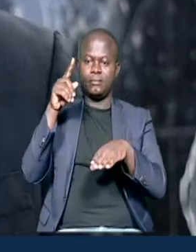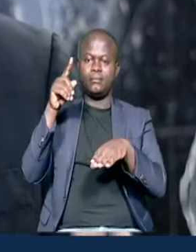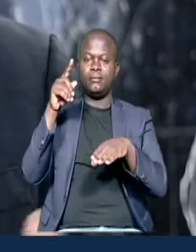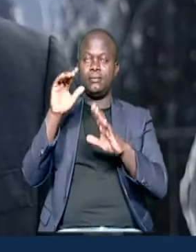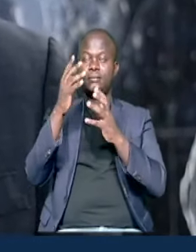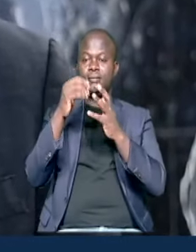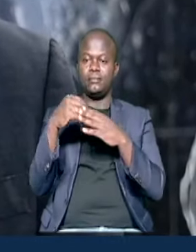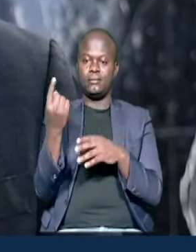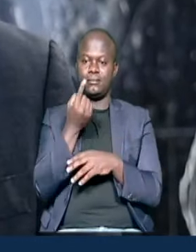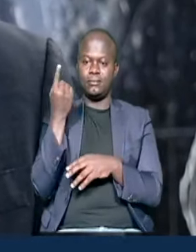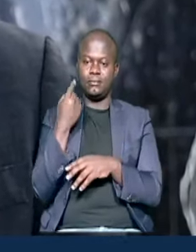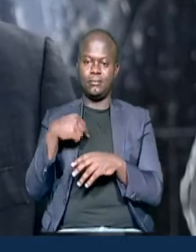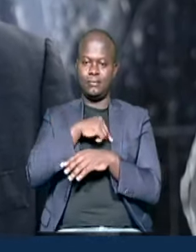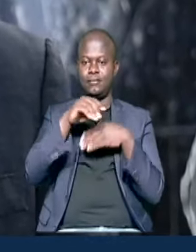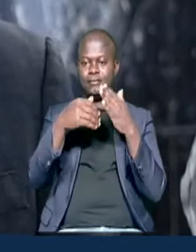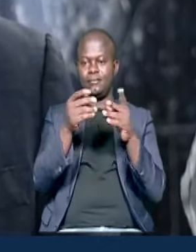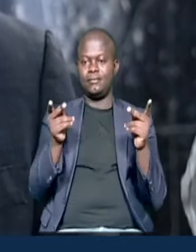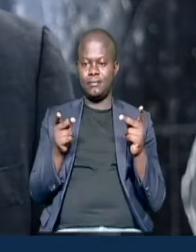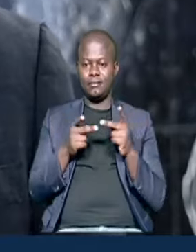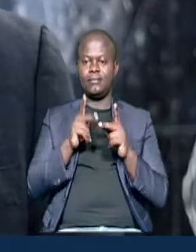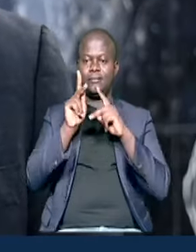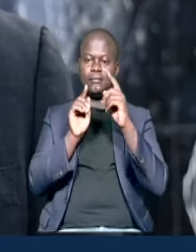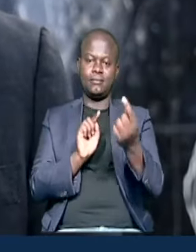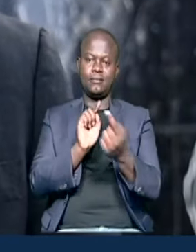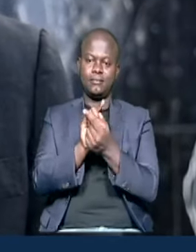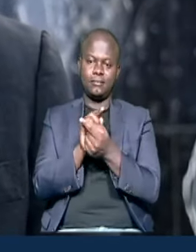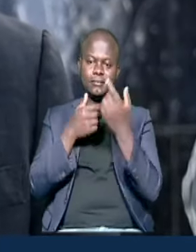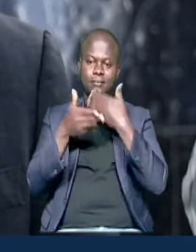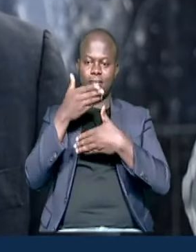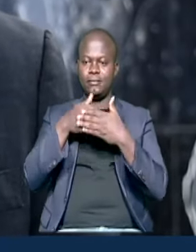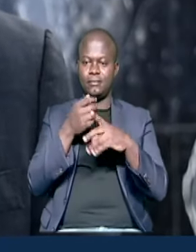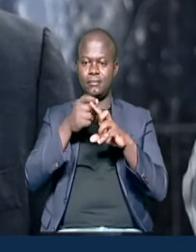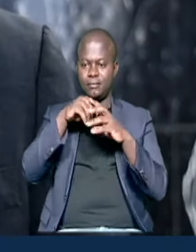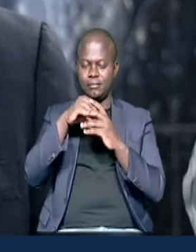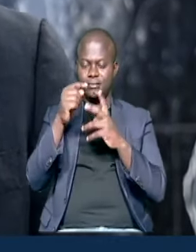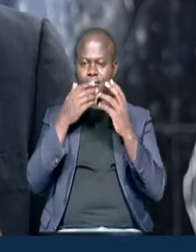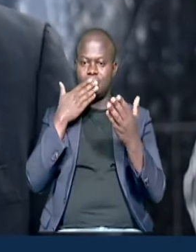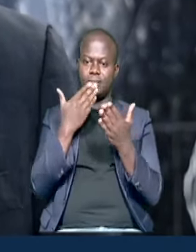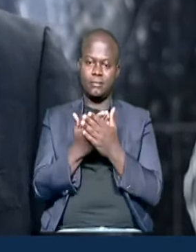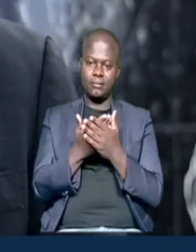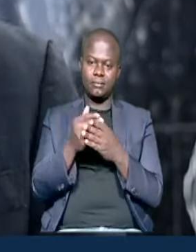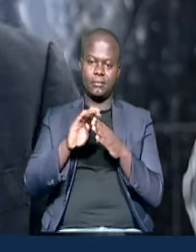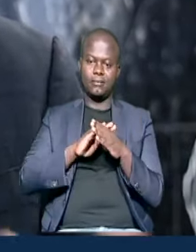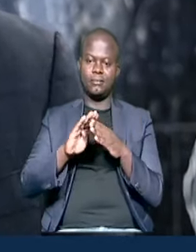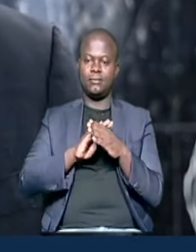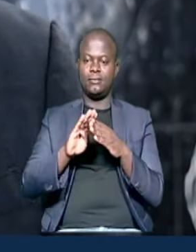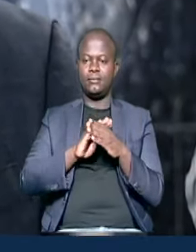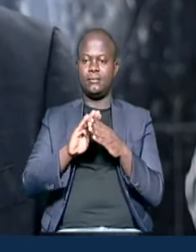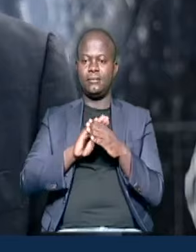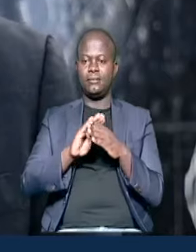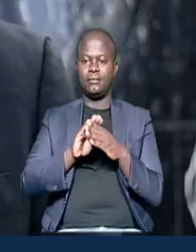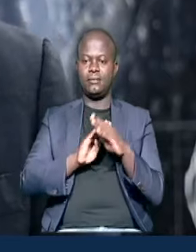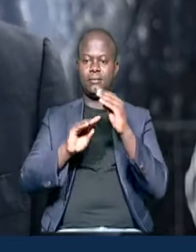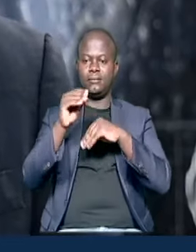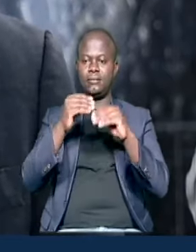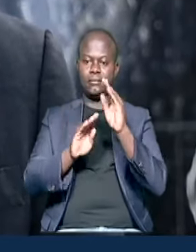gusa ariko n'umwanya w'aho abantu bahura bakaganira bakoramo ikintu cyiza cya business ikintu cy'ubucuruzi